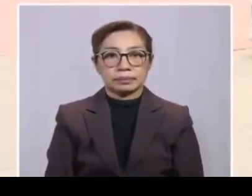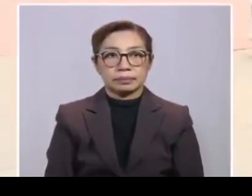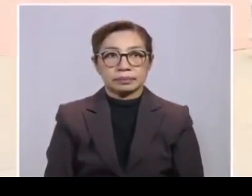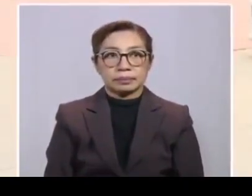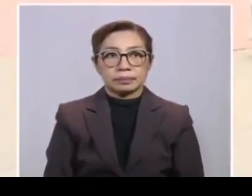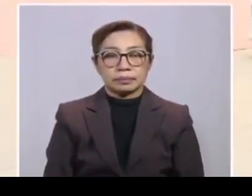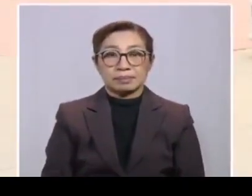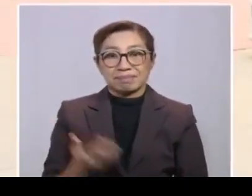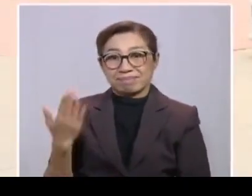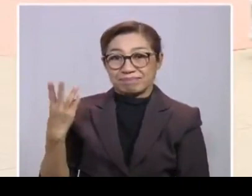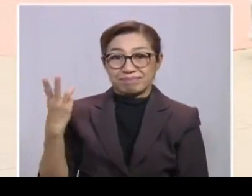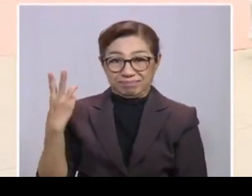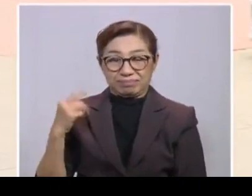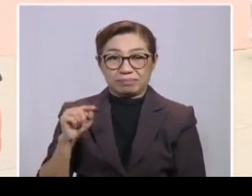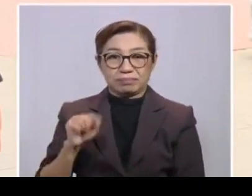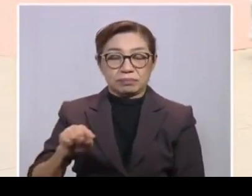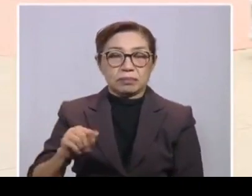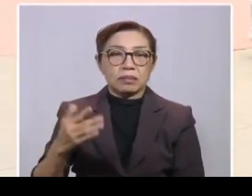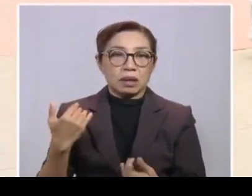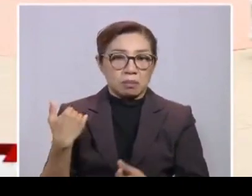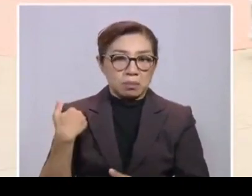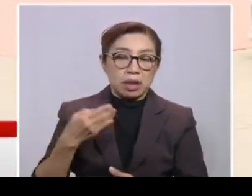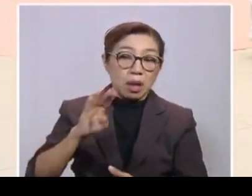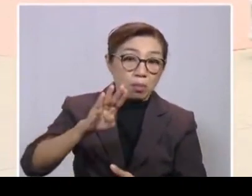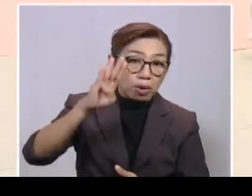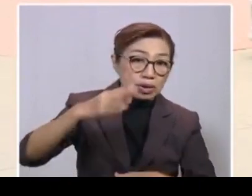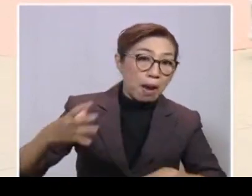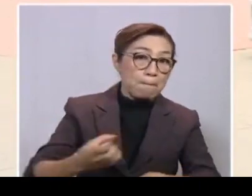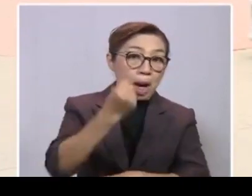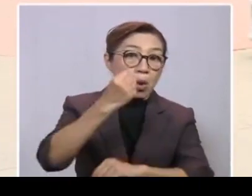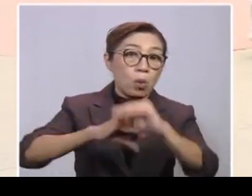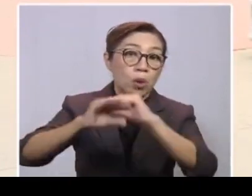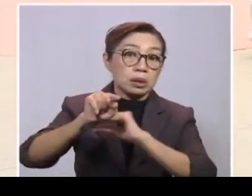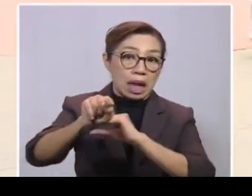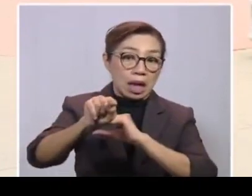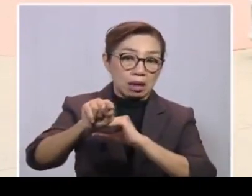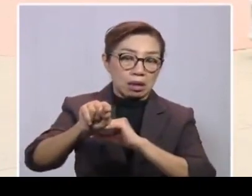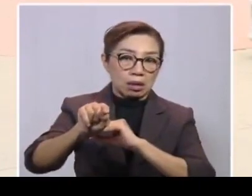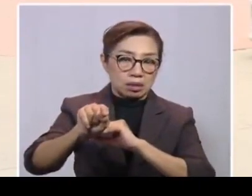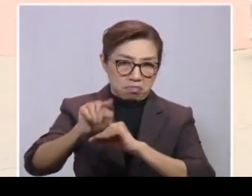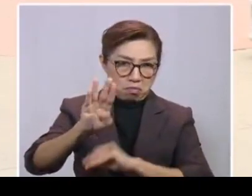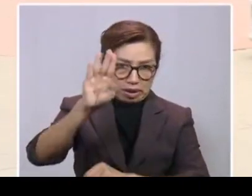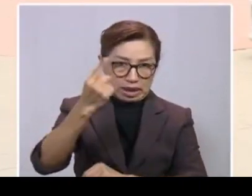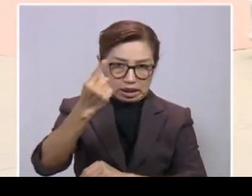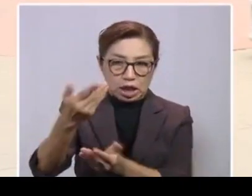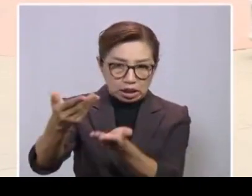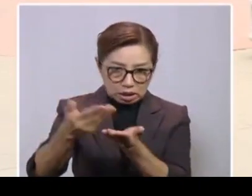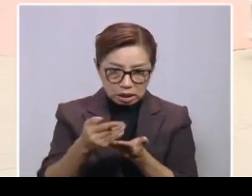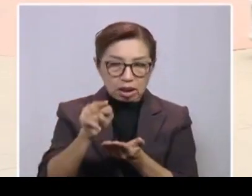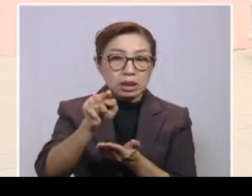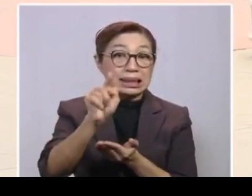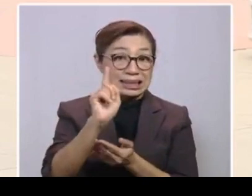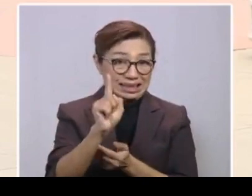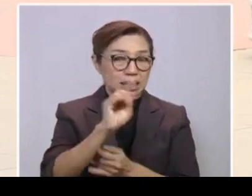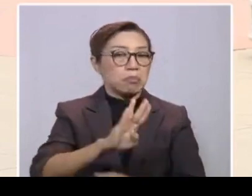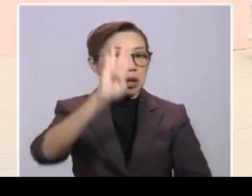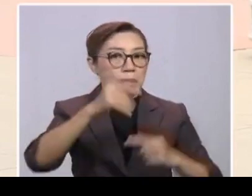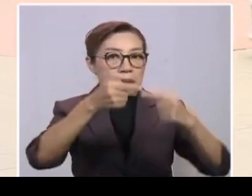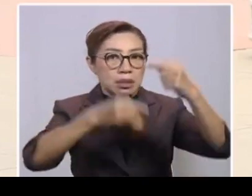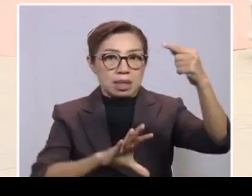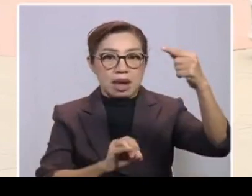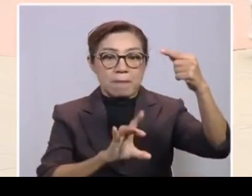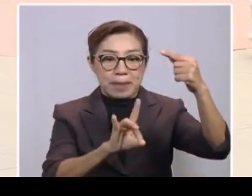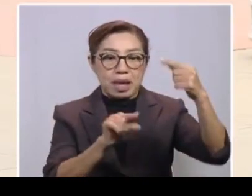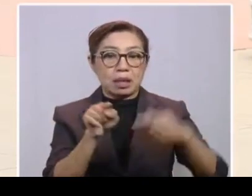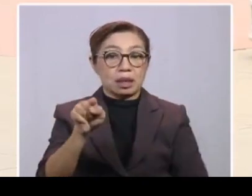กันนะครับเมื่อสักครู่ที่ผ่านมานะครับมีการเชิญบริษัทรับเหมาก่อสร้างมากัน 1บริษัทเป็นหนึใน 58บริษัทนะครับที่